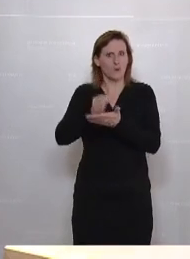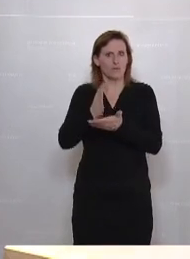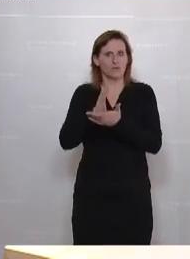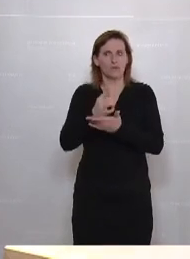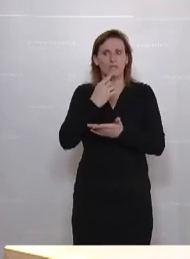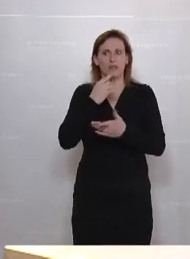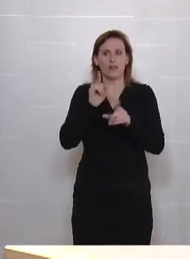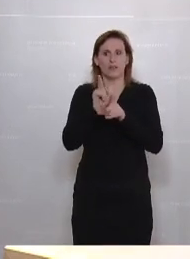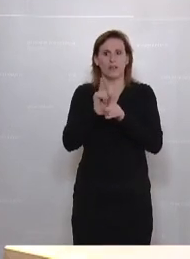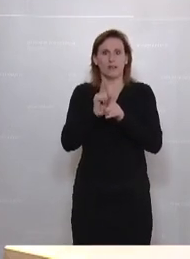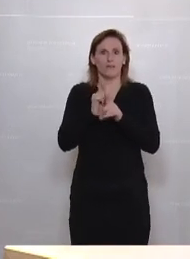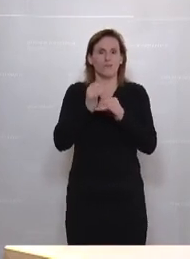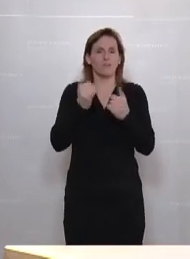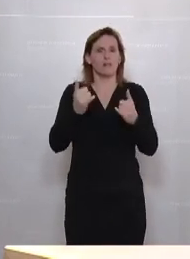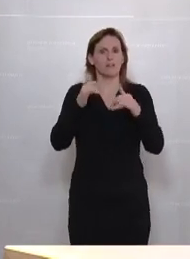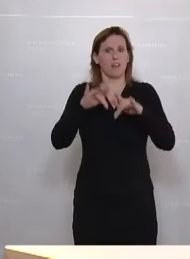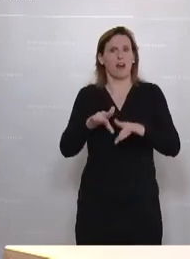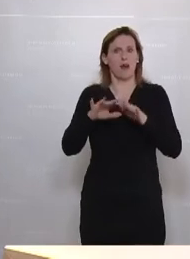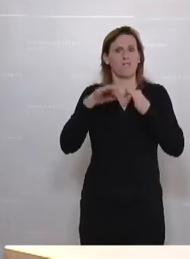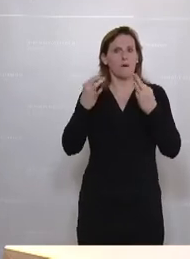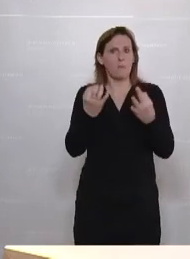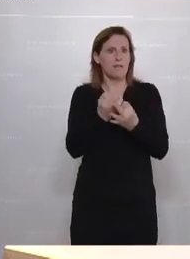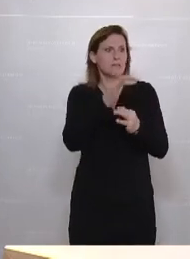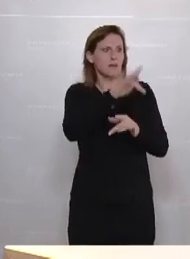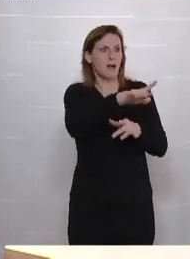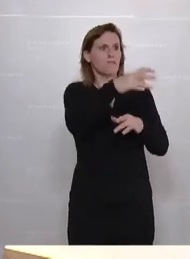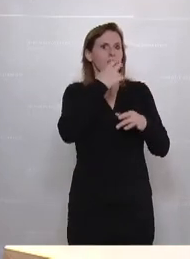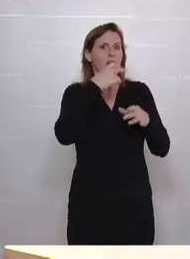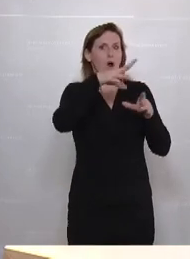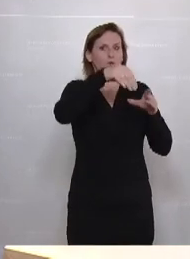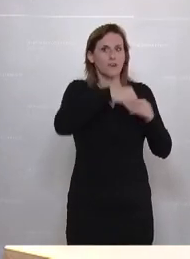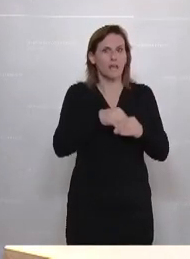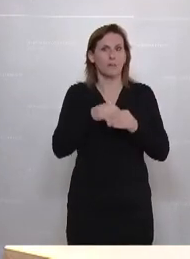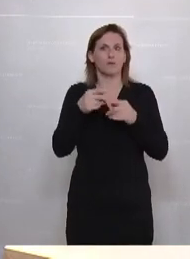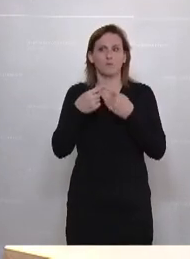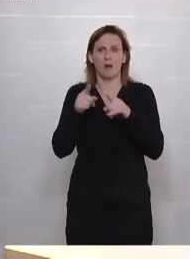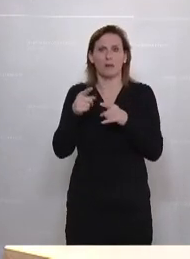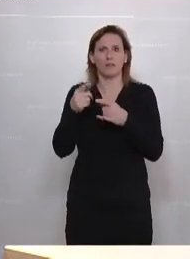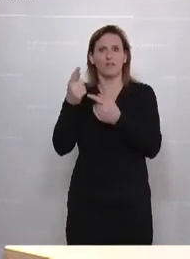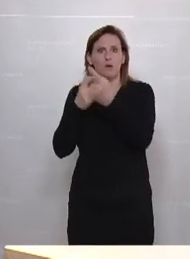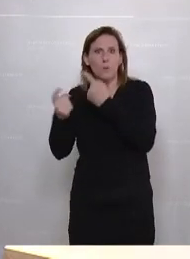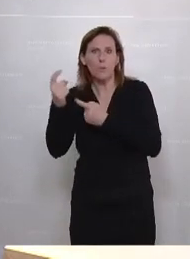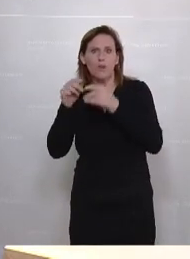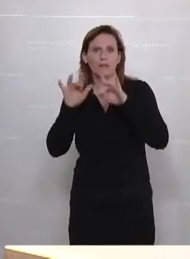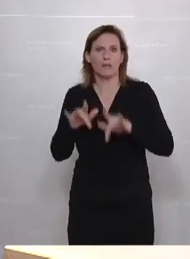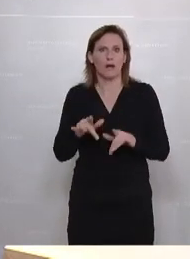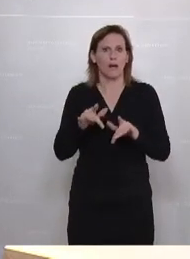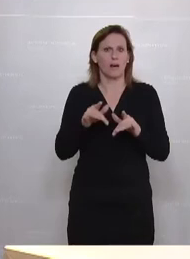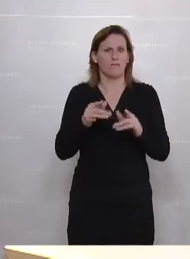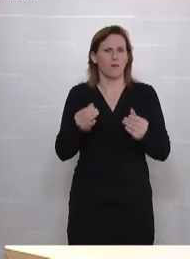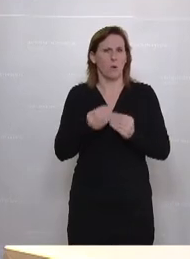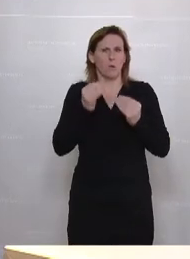zu helfen. Es gibt hier Familien, die aufnehmen wollen und dort Familien, die herwollen. Warum ist das wirklich nicht möglich, nur aus Rücksicht auf ein paar